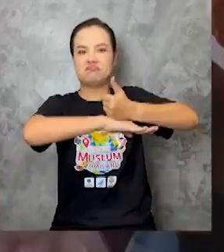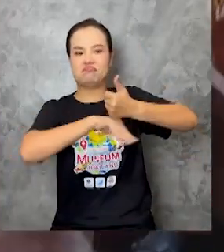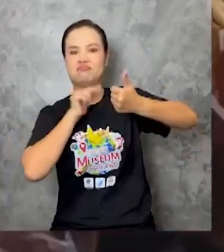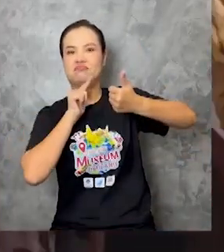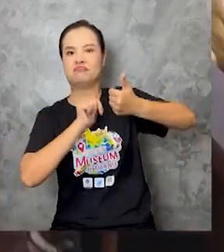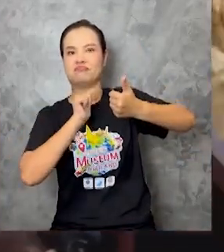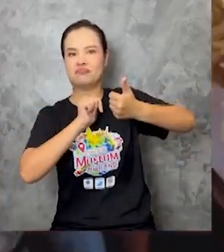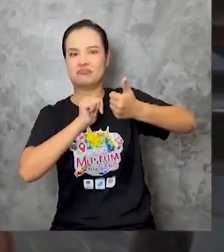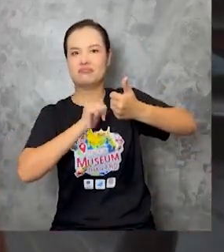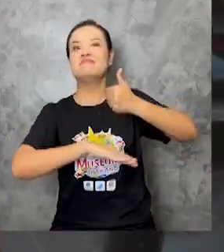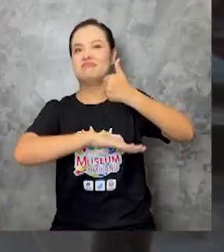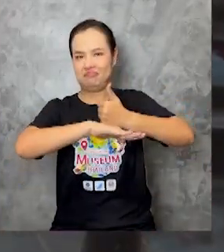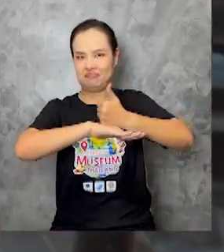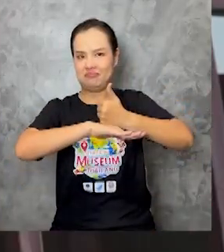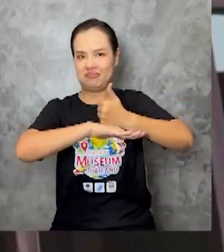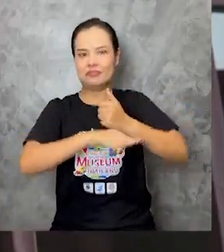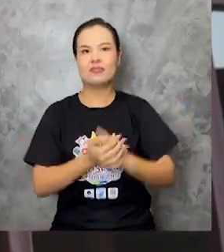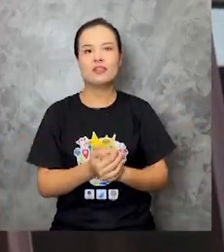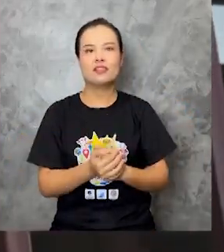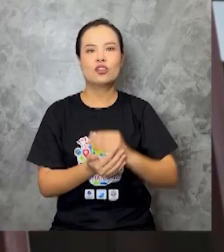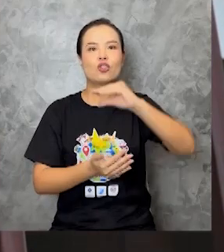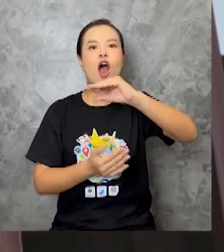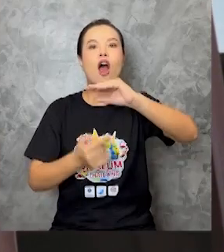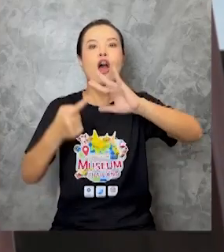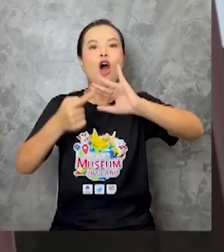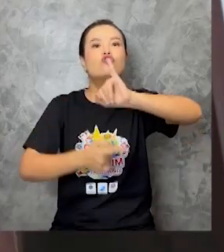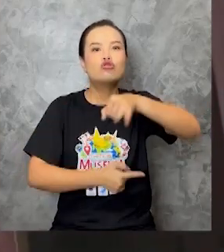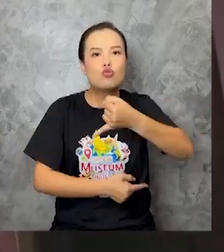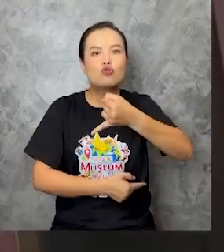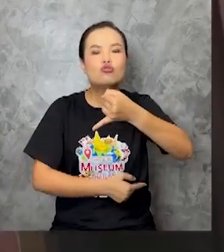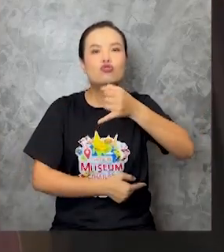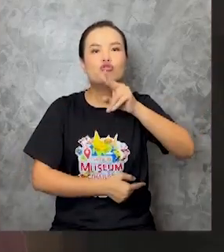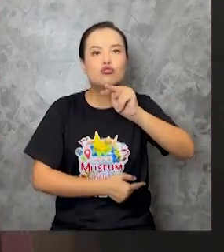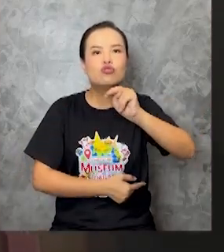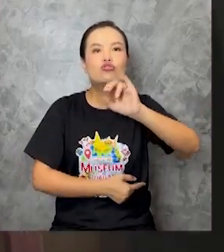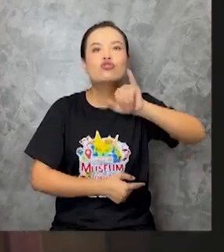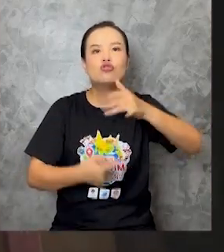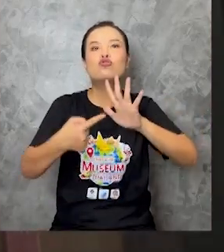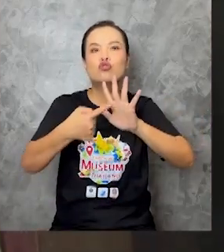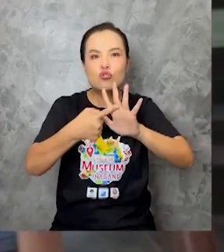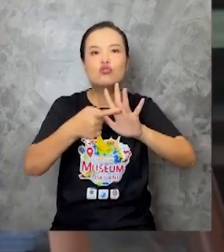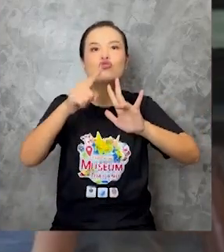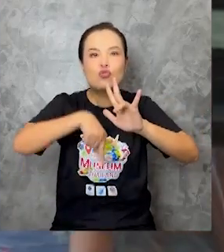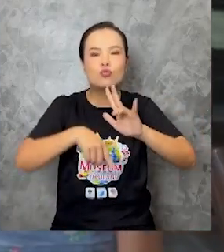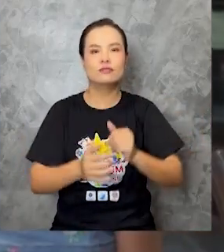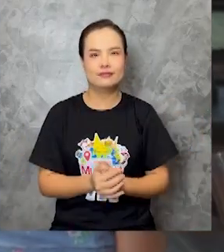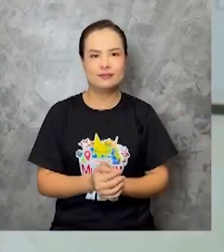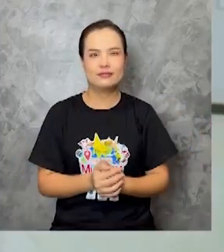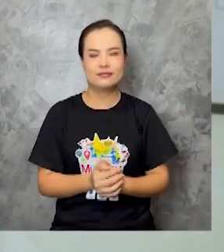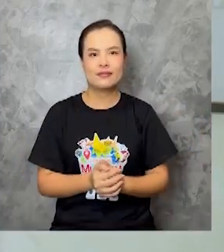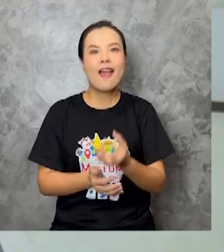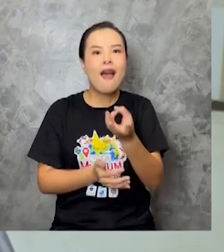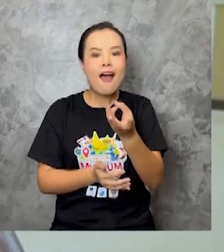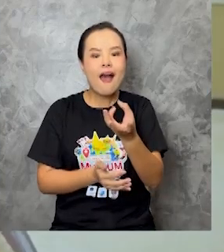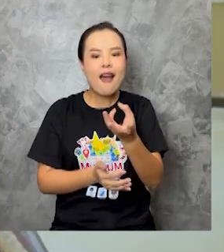ำๆมานะคือกับตันเรือครับ อ๋อมันเท่าแก่ ภาษาจีนเขาเรียกว่าจุนจู้ครับ จุนจู้ ครับ จุนจู้ ค่ะจุนจู ้แล้วก็จะมี